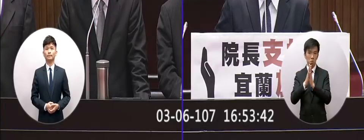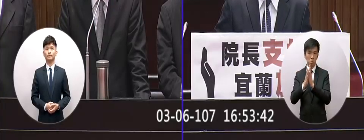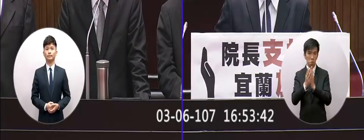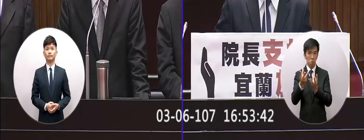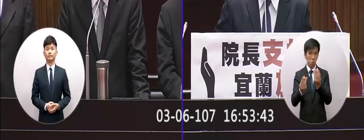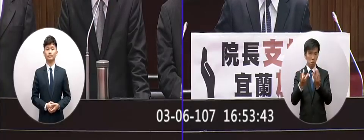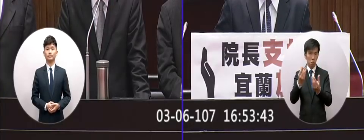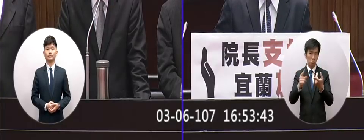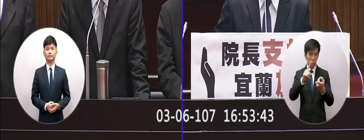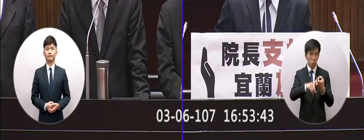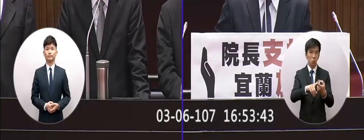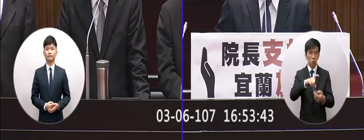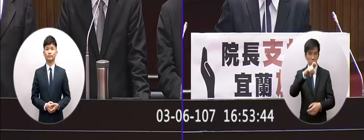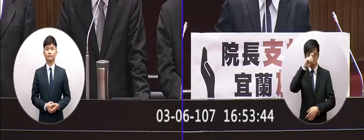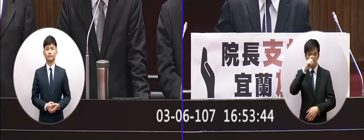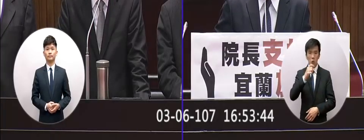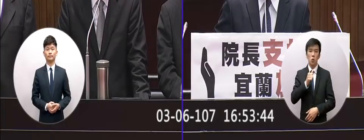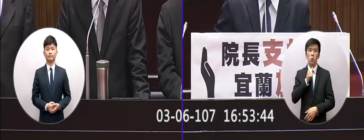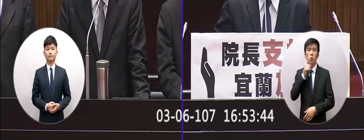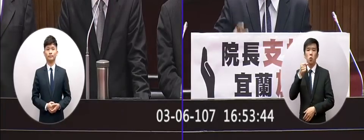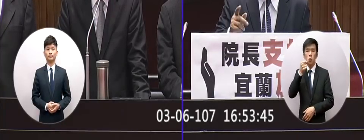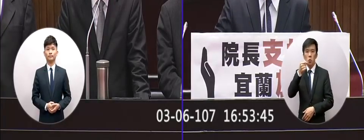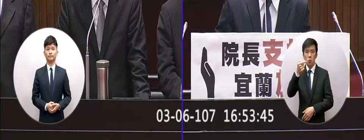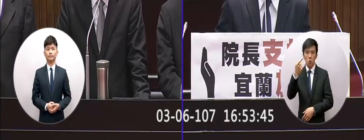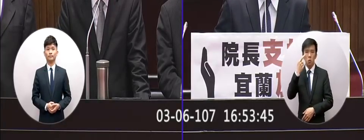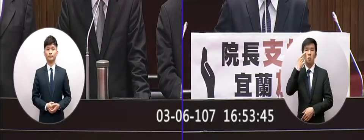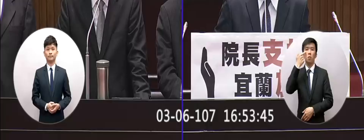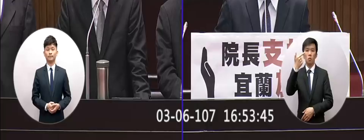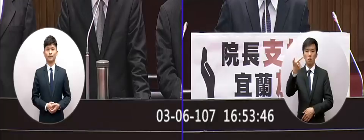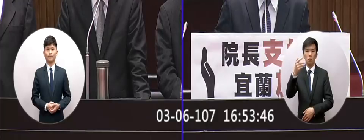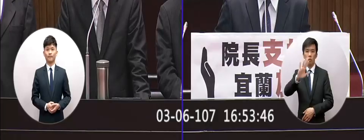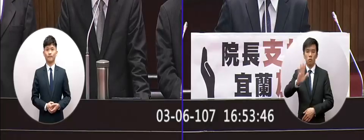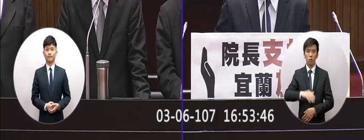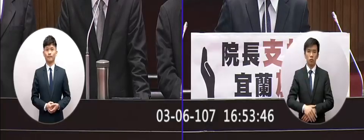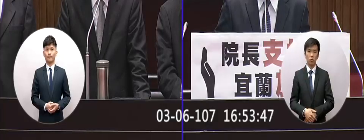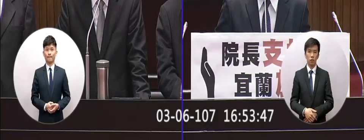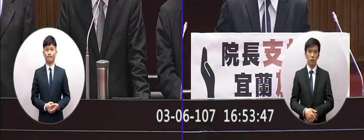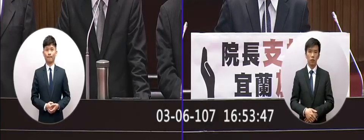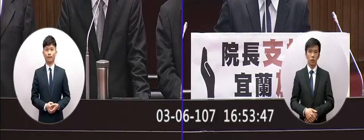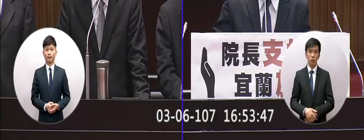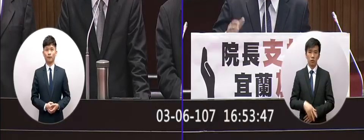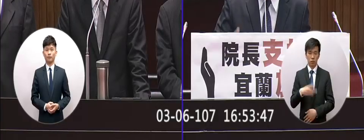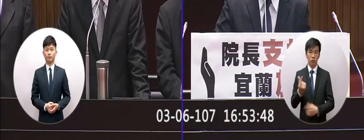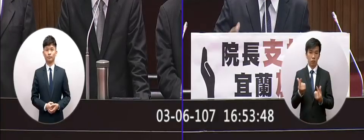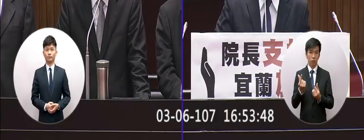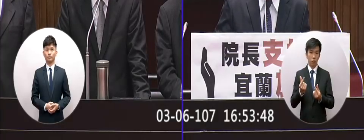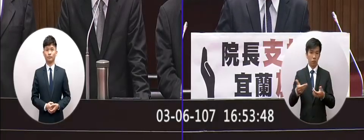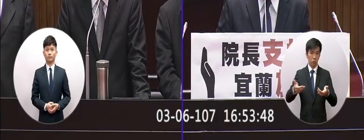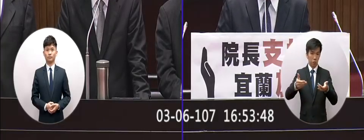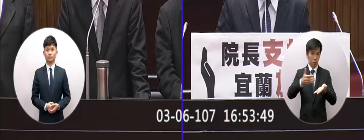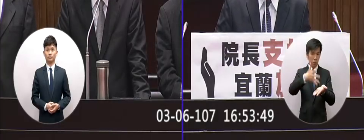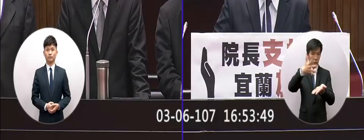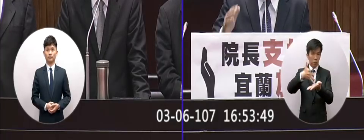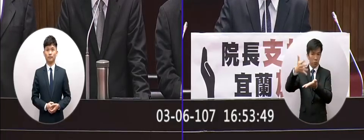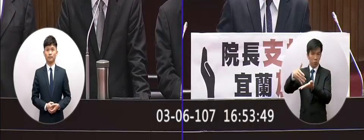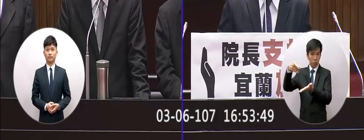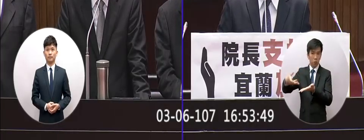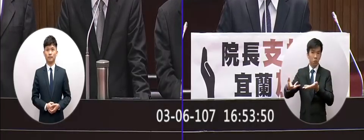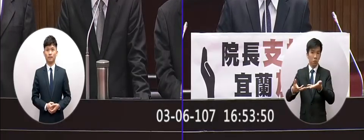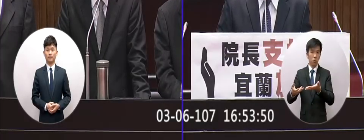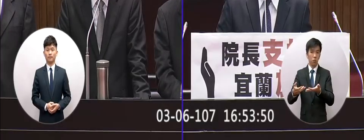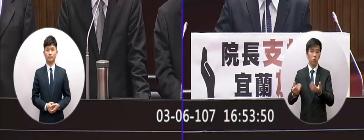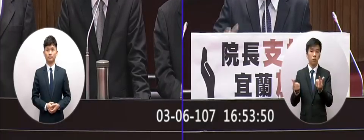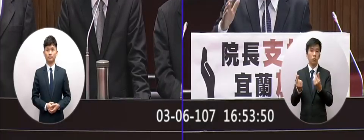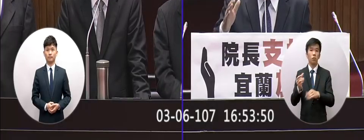让贫者越贫，富者越富。特别刚刚院长关心宜兰建设，其实宜兰的很多建设是卡